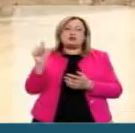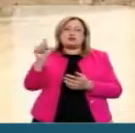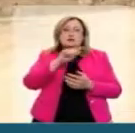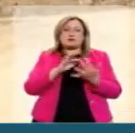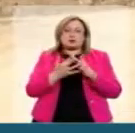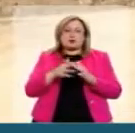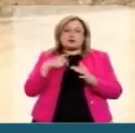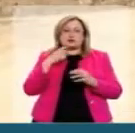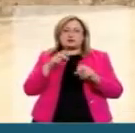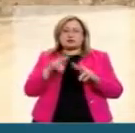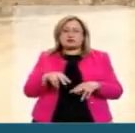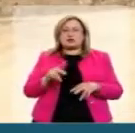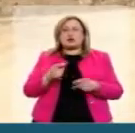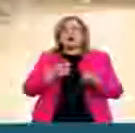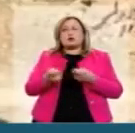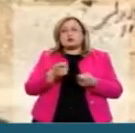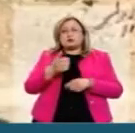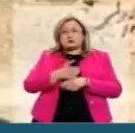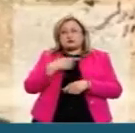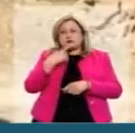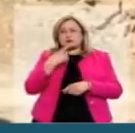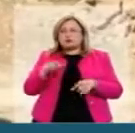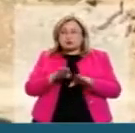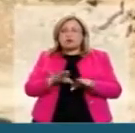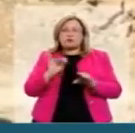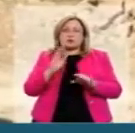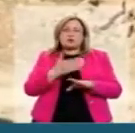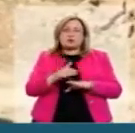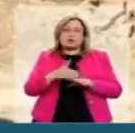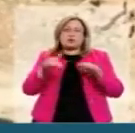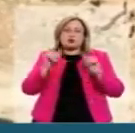біртіндеп шешеміз деп отыр. Дәуренбек Әбдібек, Қыдырәлі Ахметбеков, Қазақстан ұлттық арнасы, Қостанай.